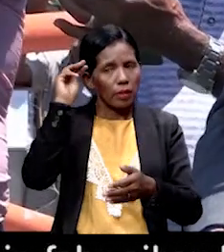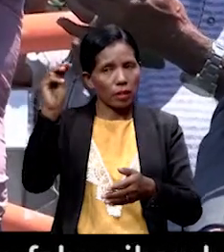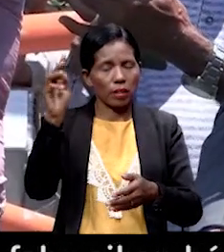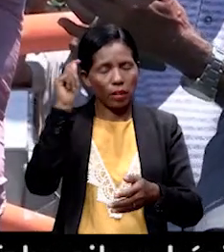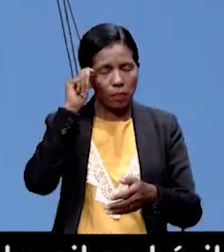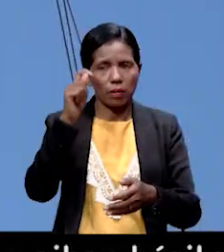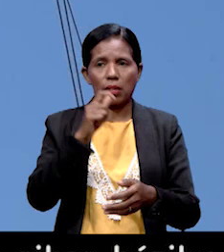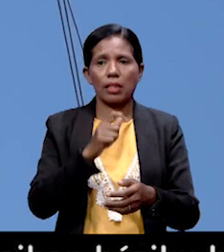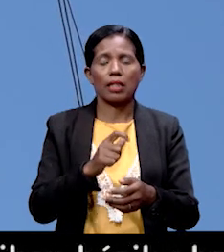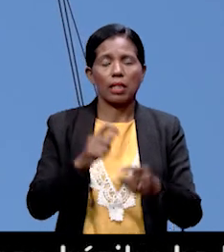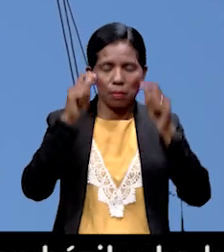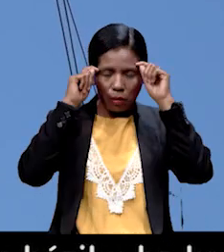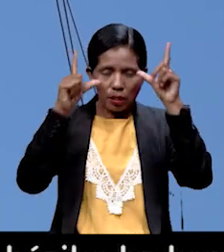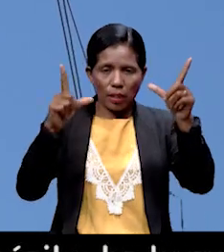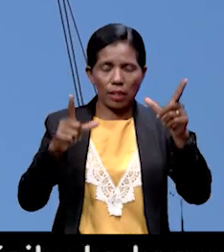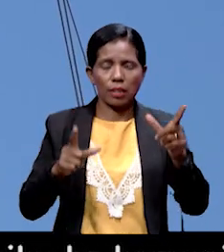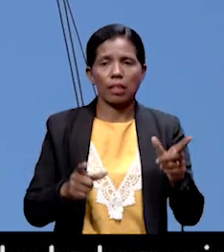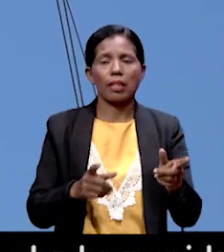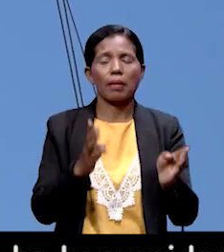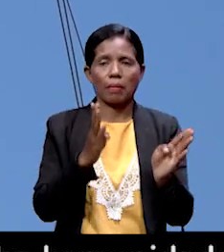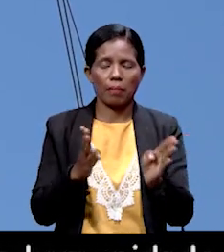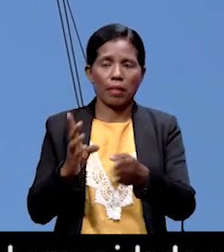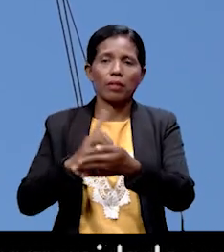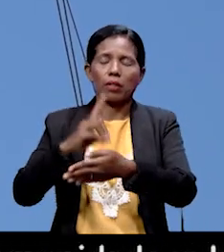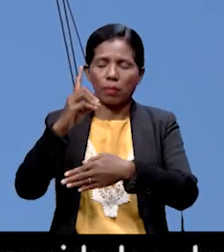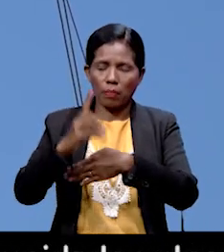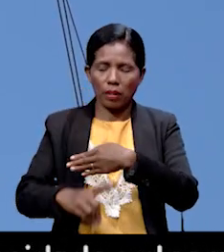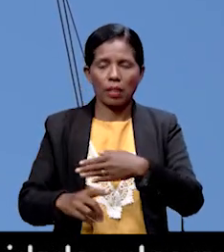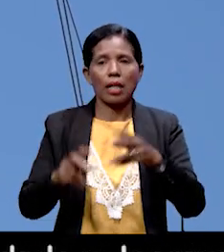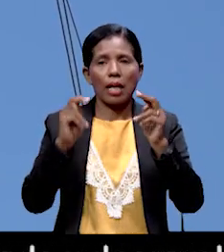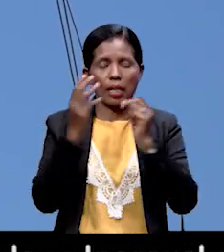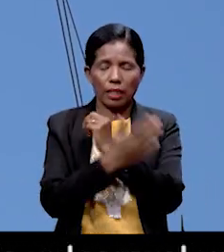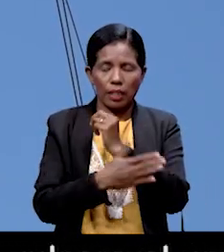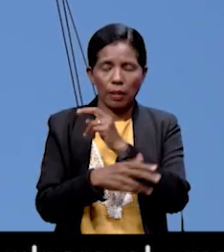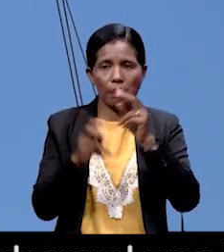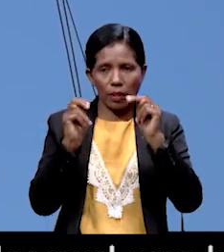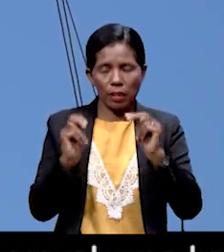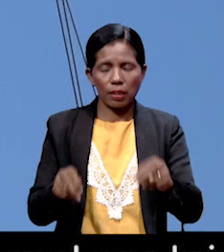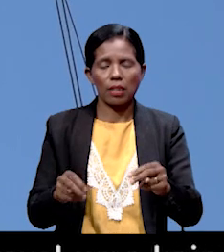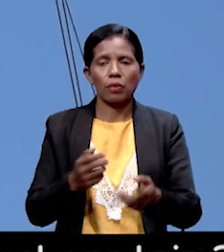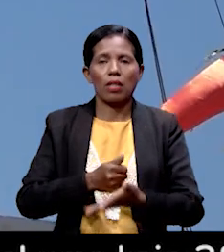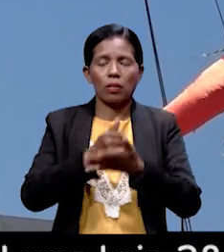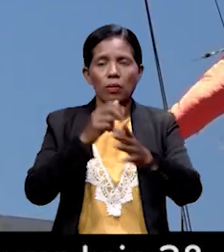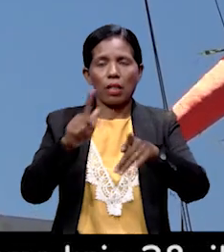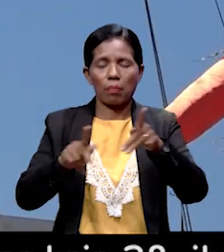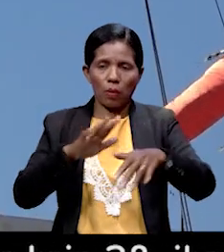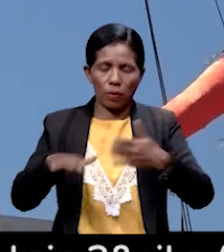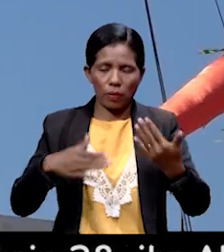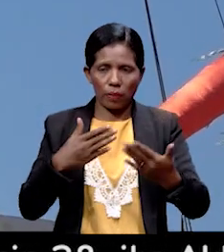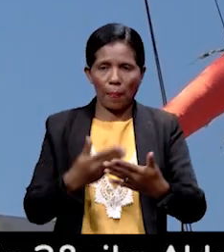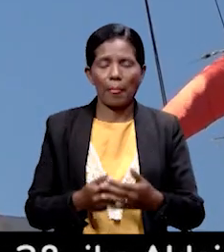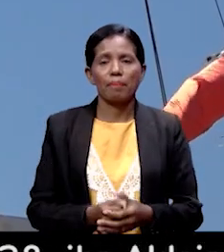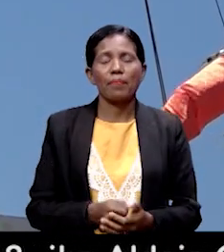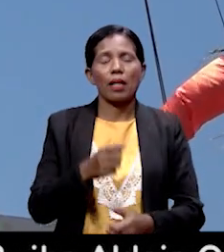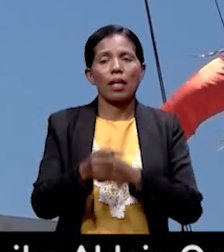iha fase de jengwalimentu tangne nasang persija reseita ho di beneficia si dadam sira. Ya tina marak, ita depende fundo petrolifer,